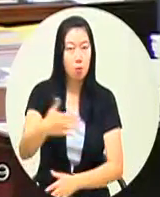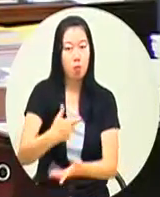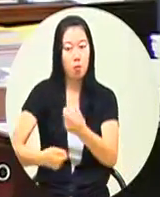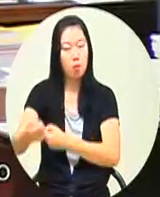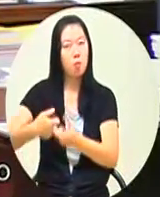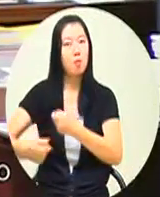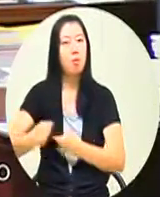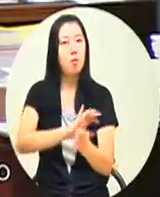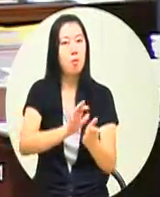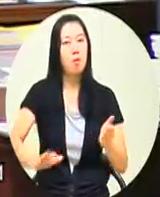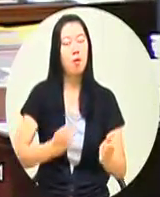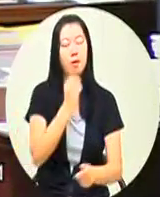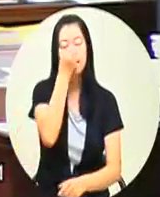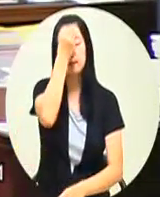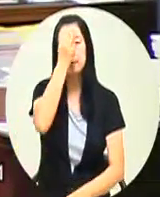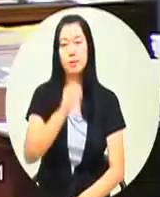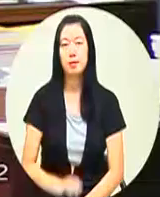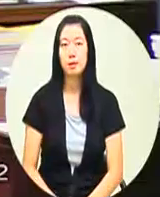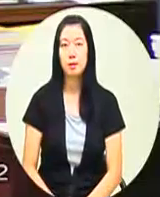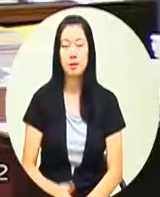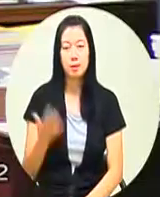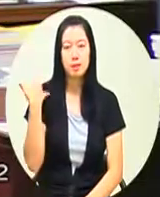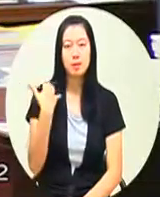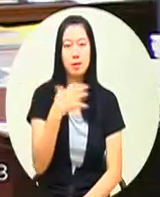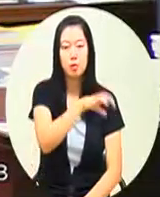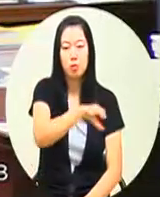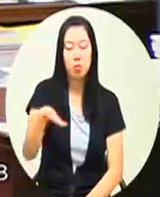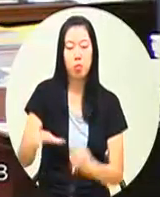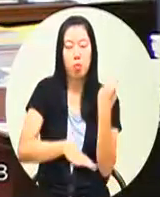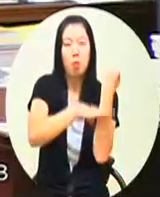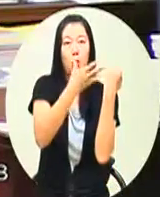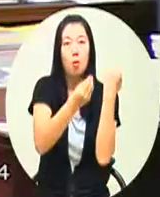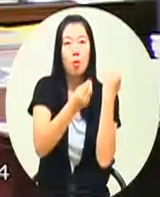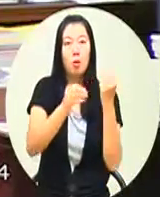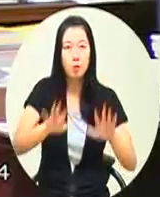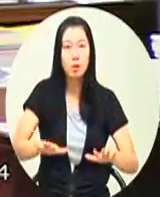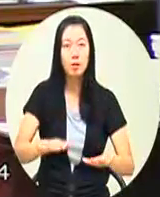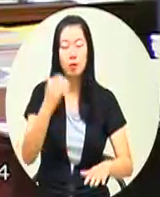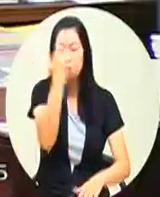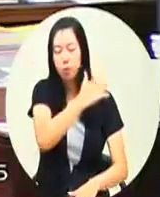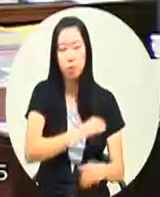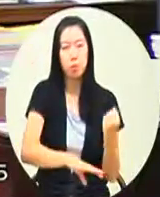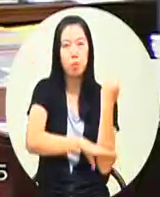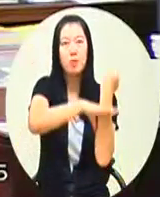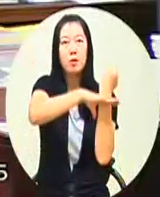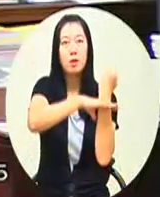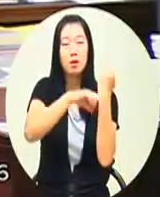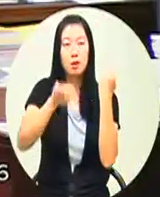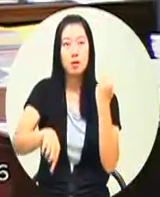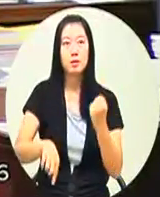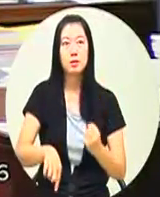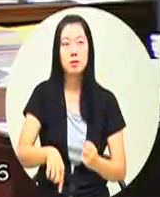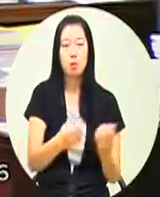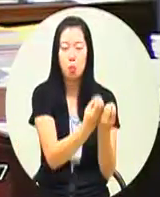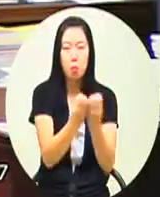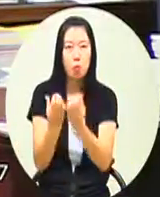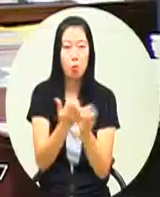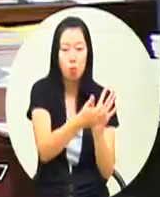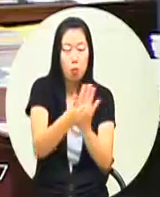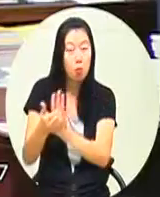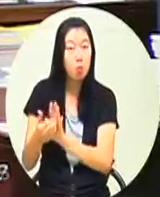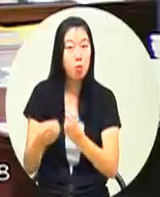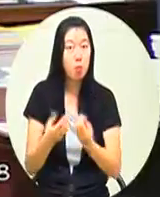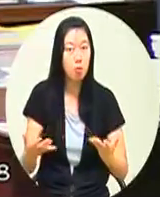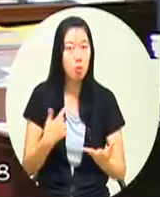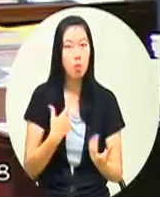去比较不常淹水的，也有积水的问题，所以在怎么样去做更多的灾害预防跟应变，我在这边还是